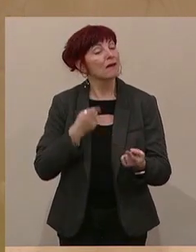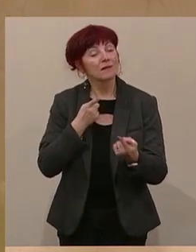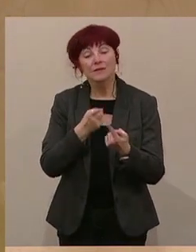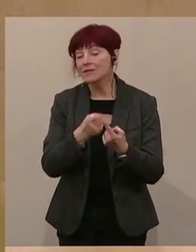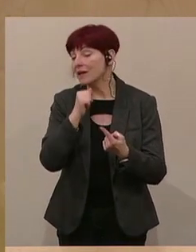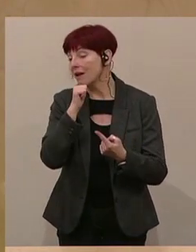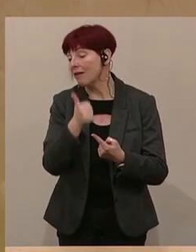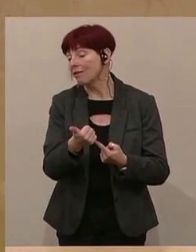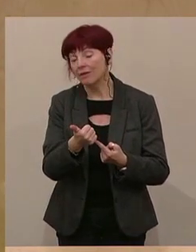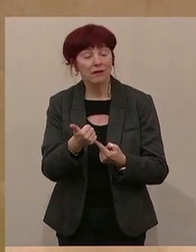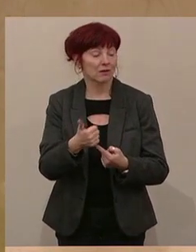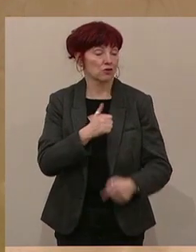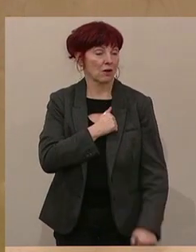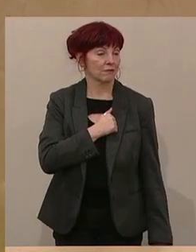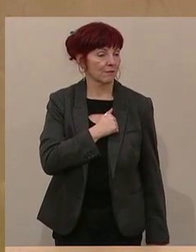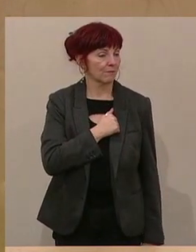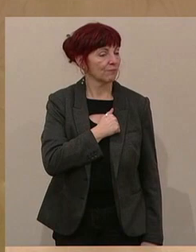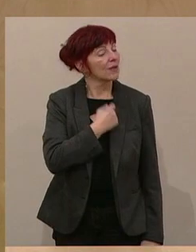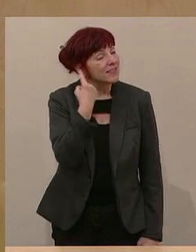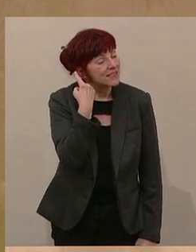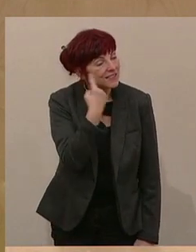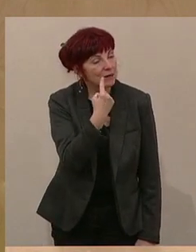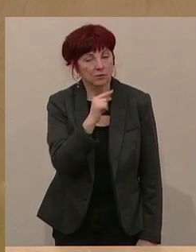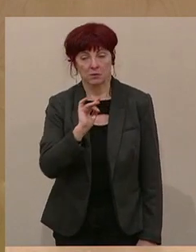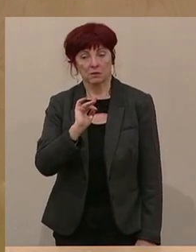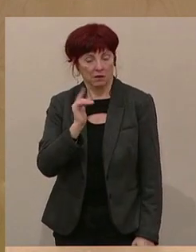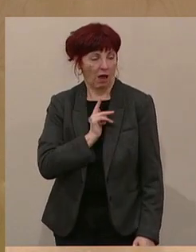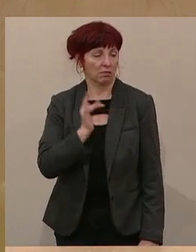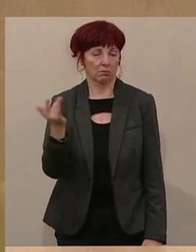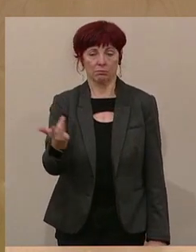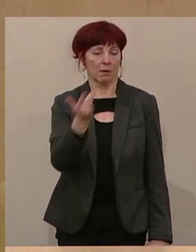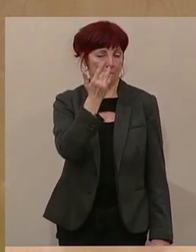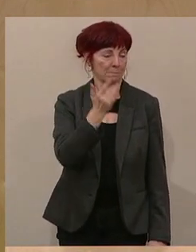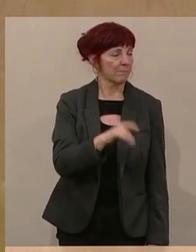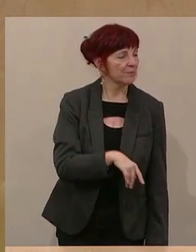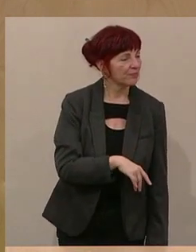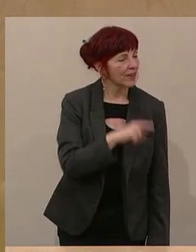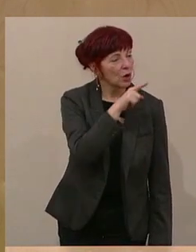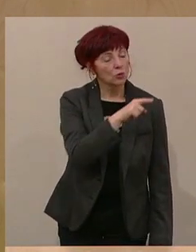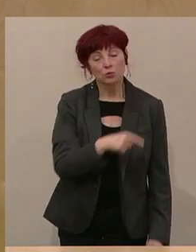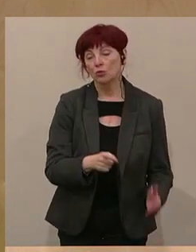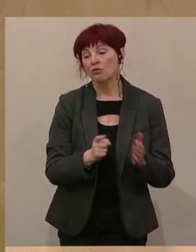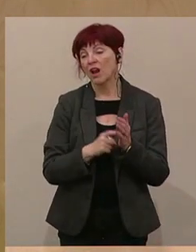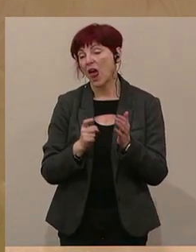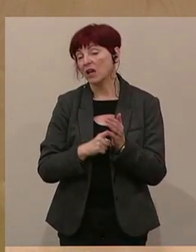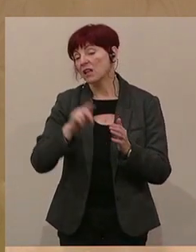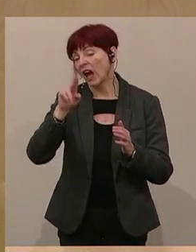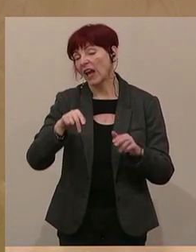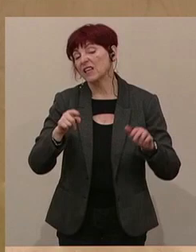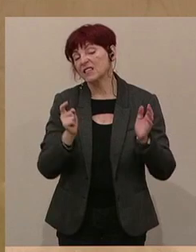perfekte Selbstanklage. Sie fordern einen Rechtsanspruch auf ganztägiges gratis